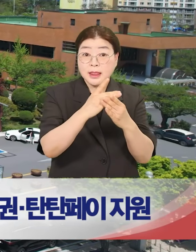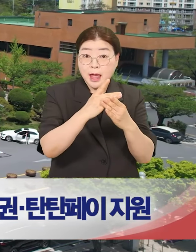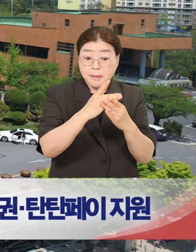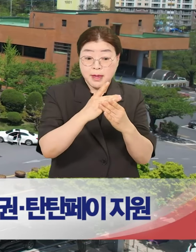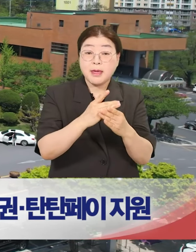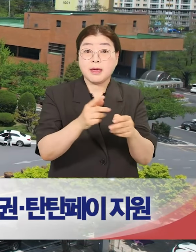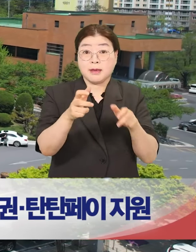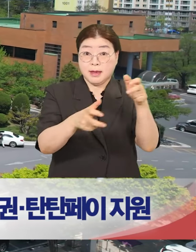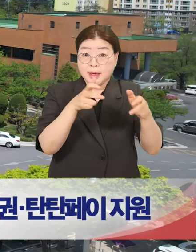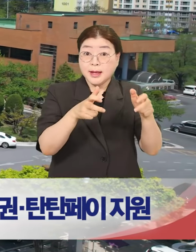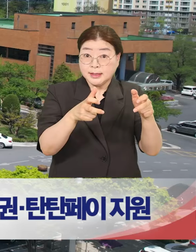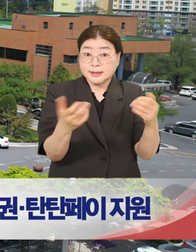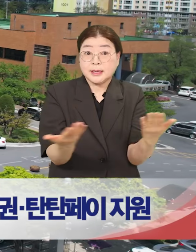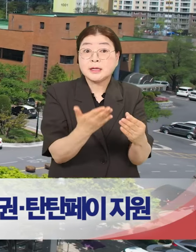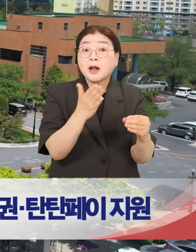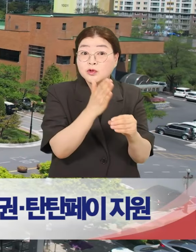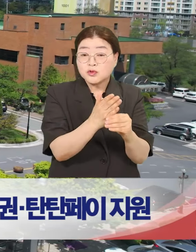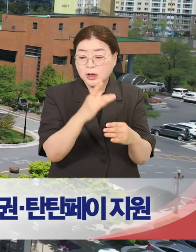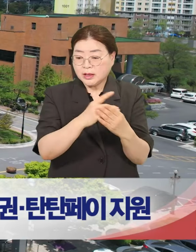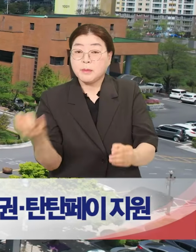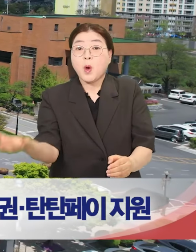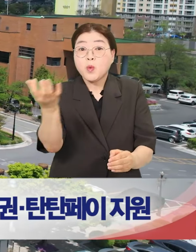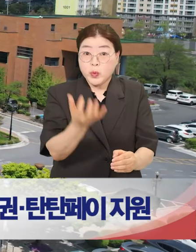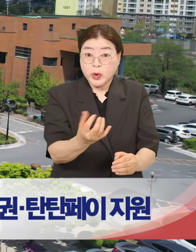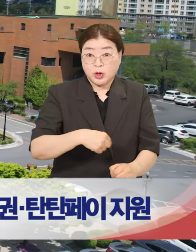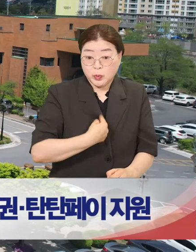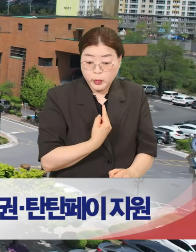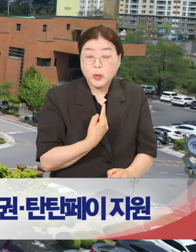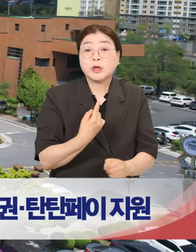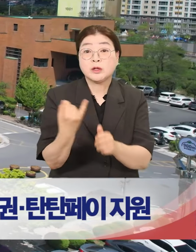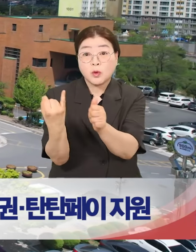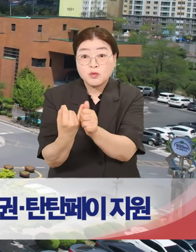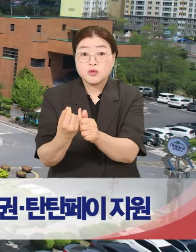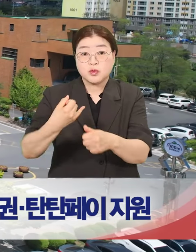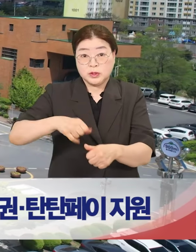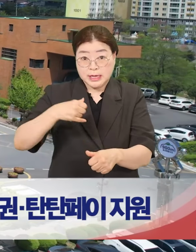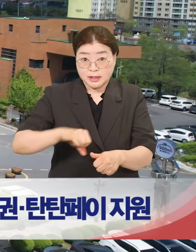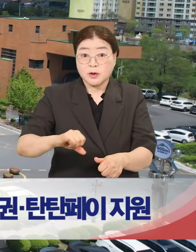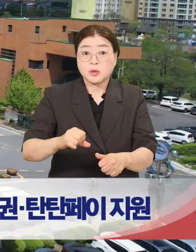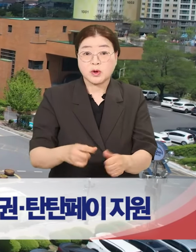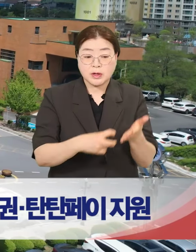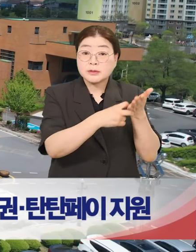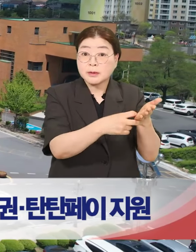둔 투자기업 근로자 중 태백시로 전입한 근로자 본인 및 배우자, 자녀를